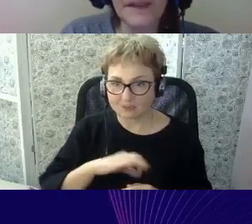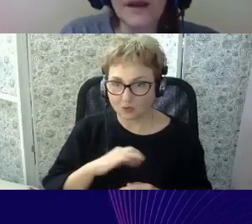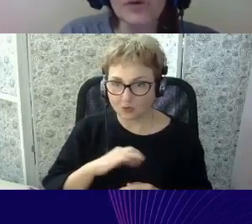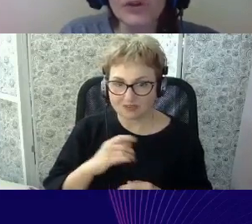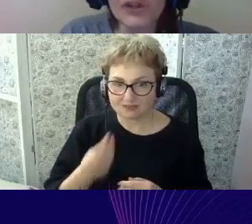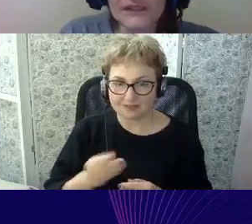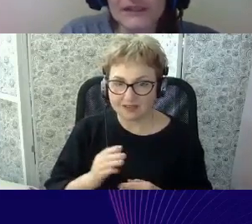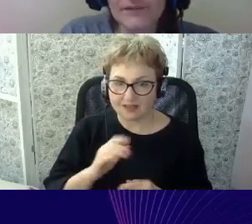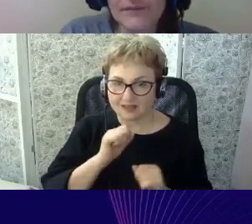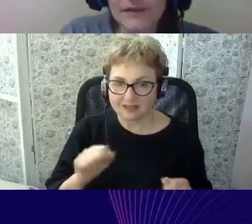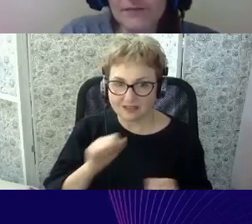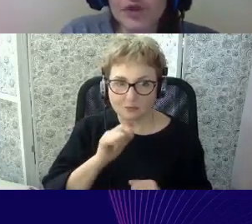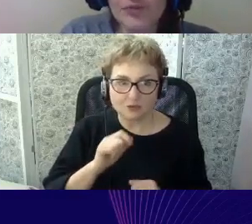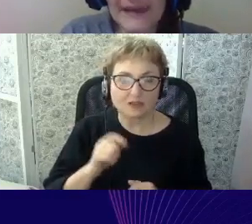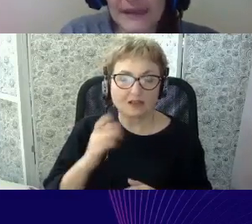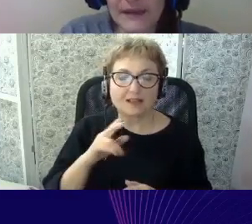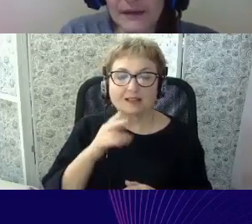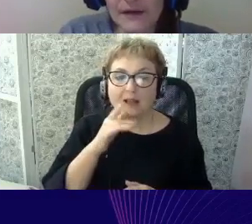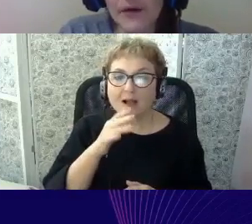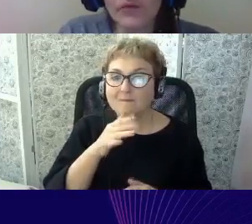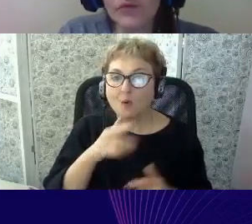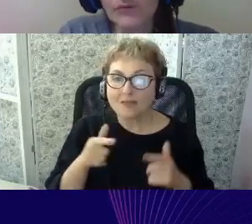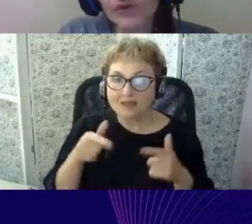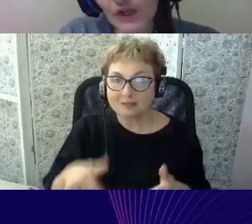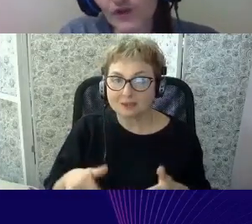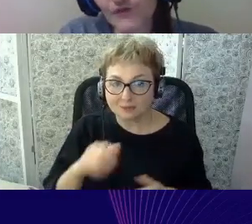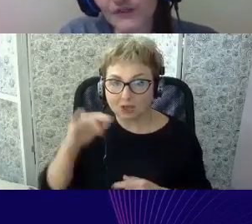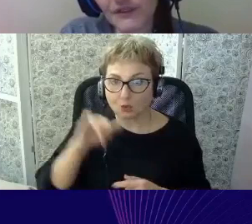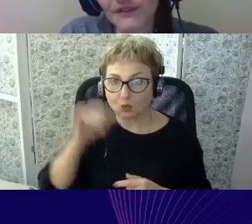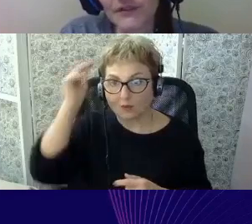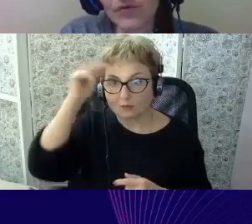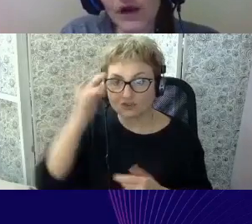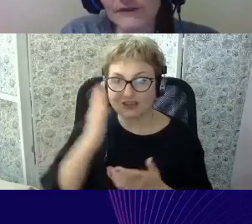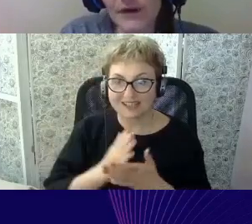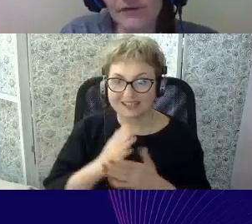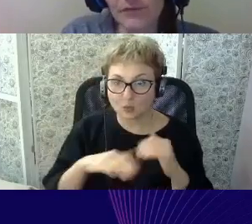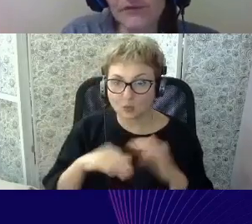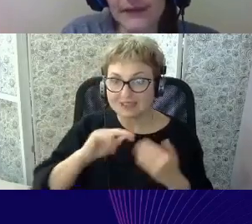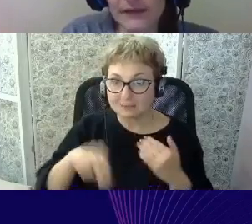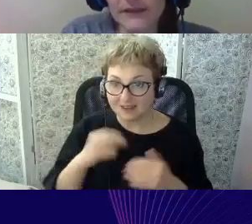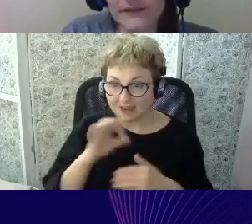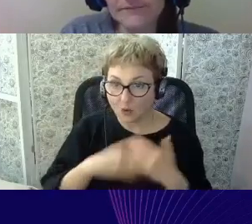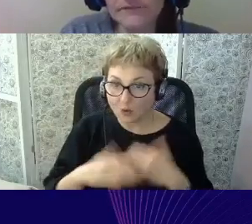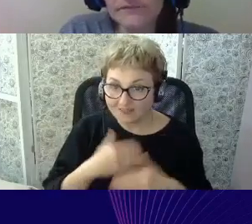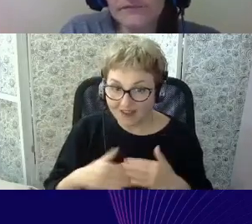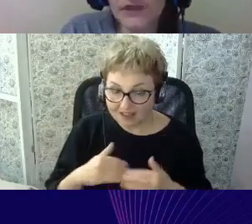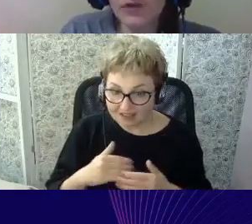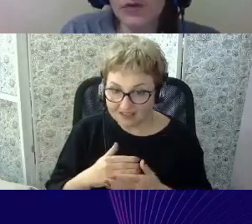нельзя. Очень часто на момент поступления у обучающегося есть на руках справка об